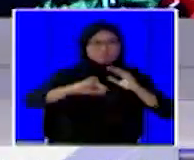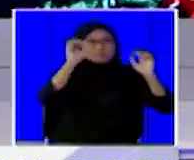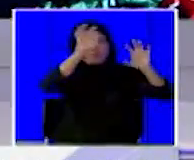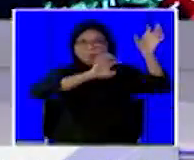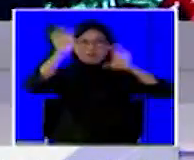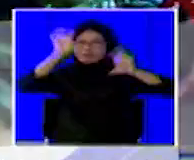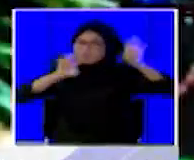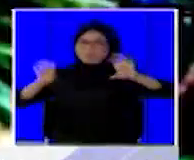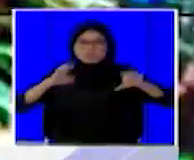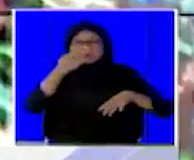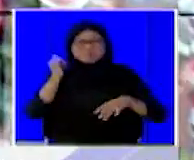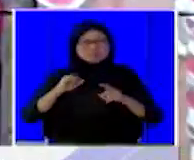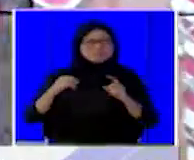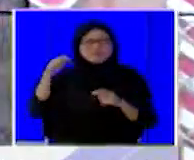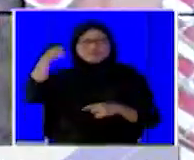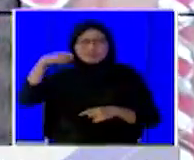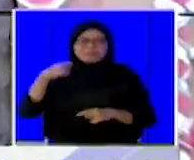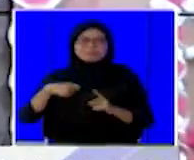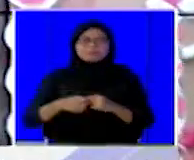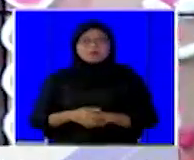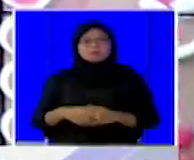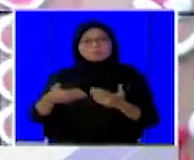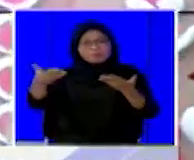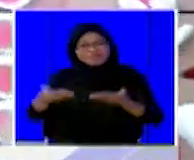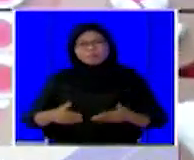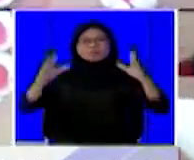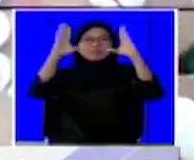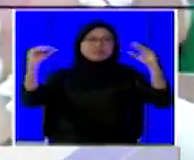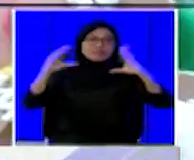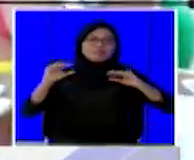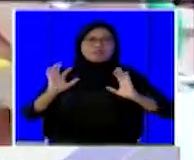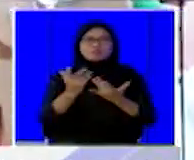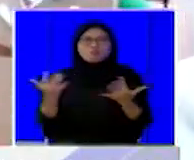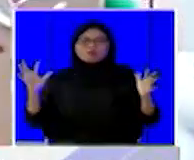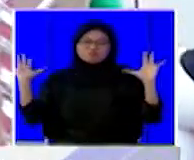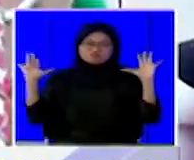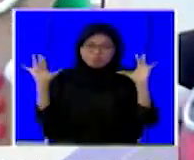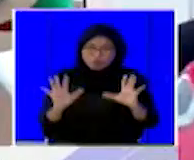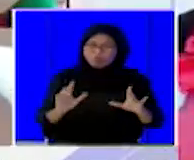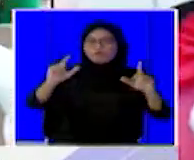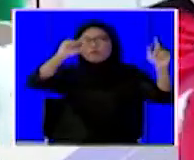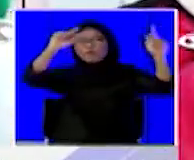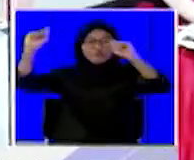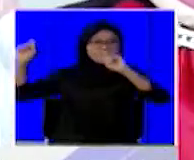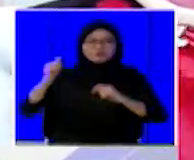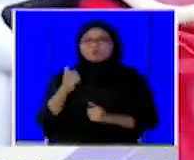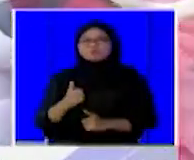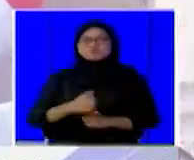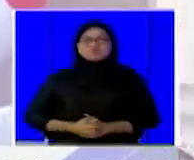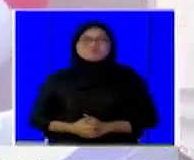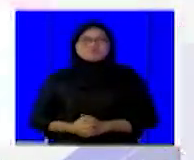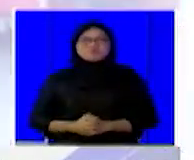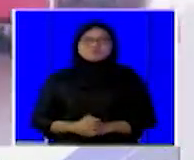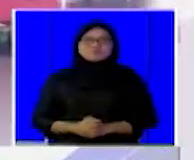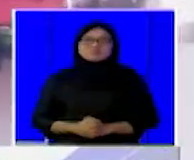layaknya di film-film kartun. Hiasan unik dalam menyambut Natal ini pun banyak dikunjungi warga sekitar untuk berswafoto.